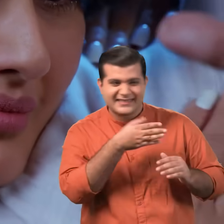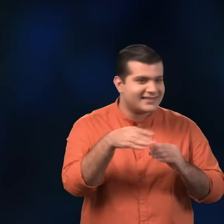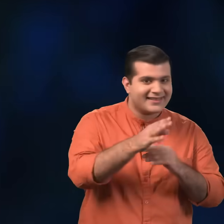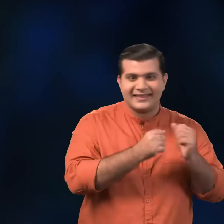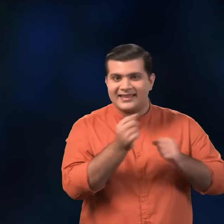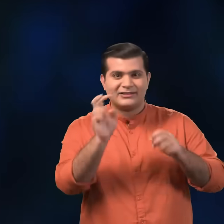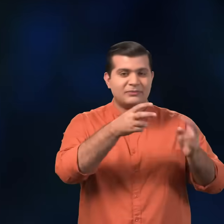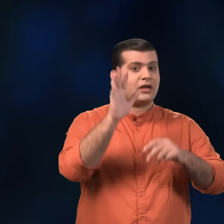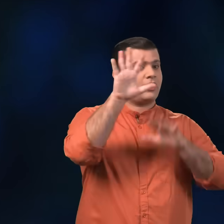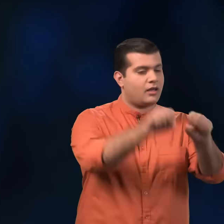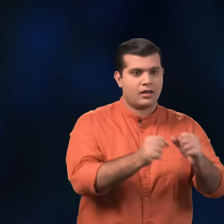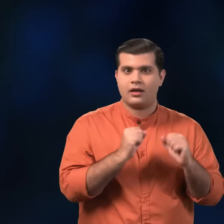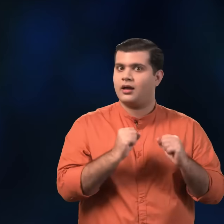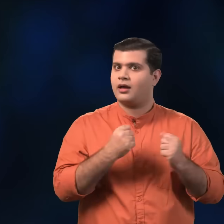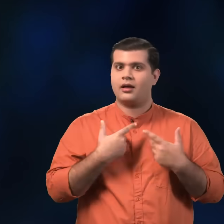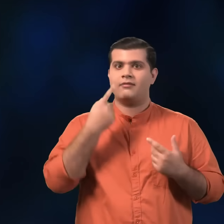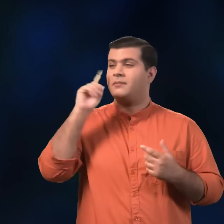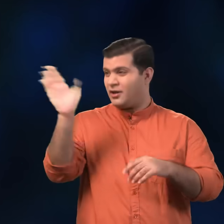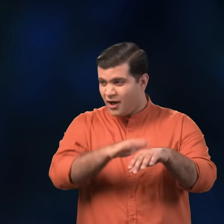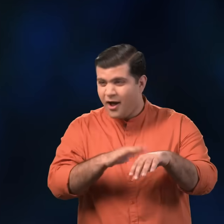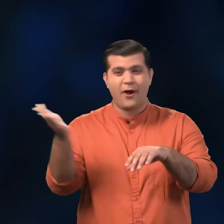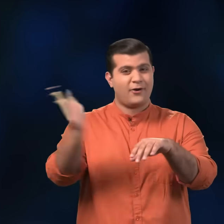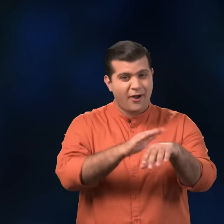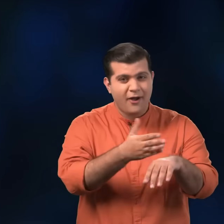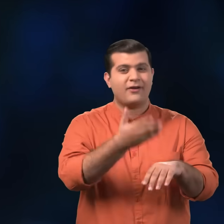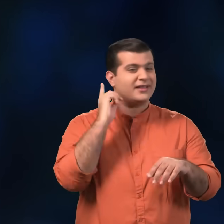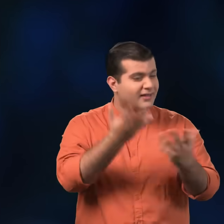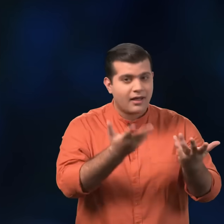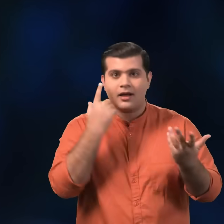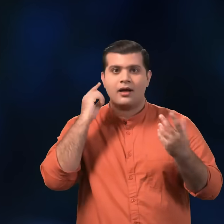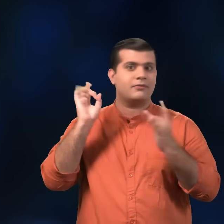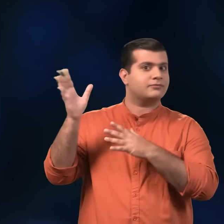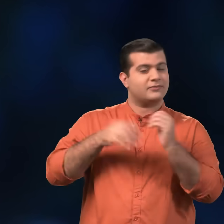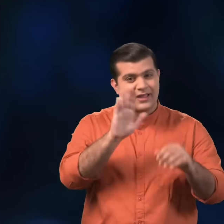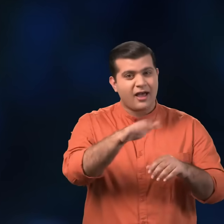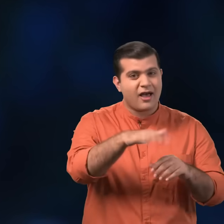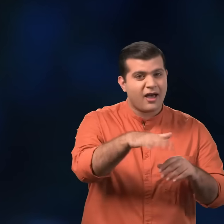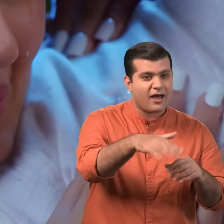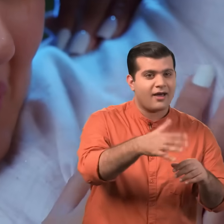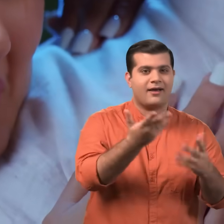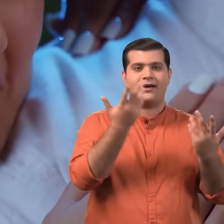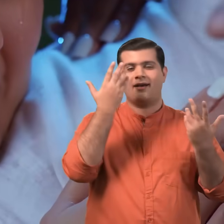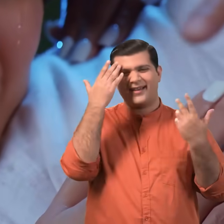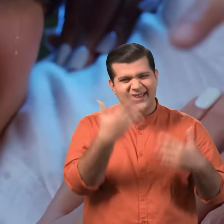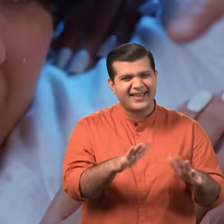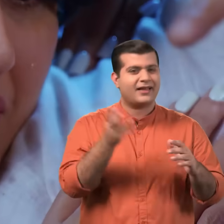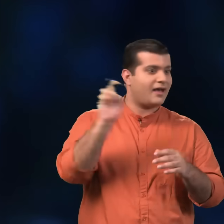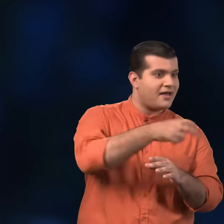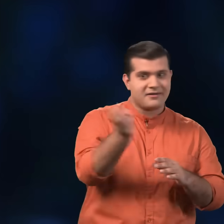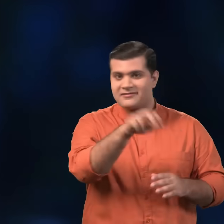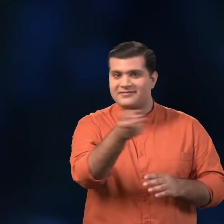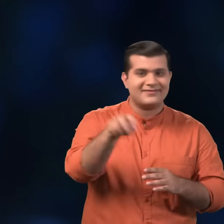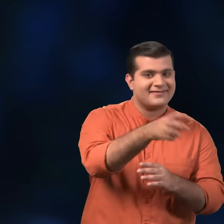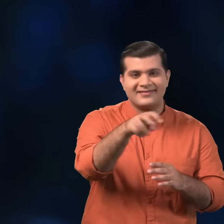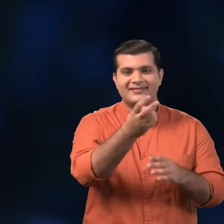पीछे चुक चुक के पटकनियां देती। हरक सिंह प्रीत तो चला रही है, ओए ओए बख्श